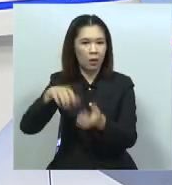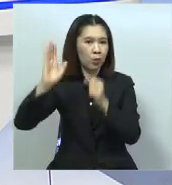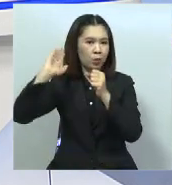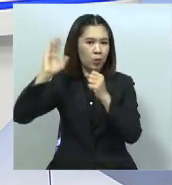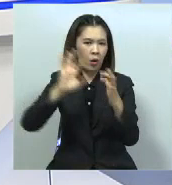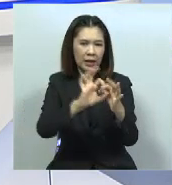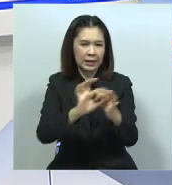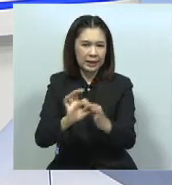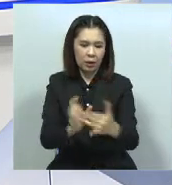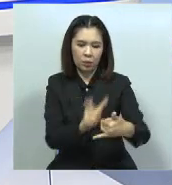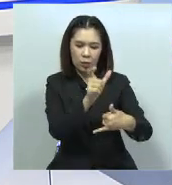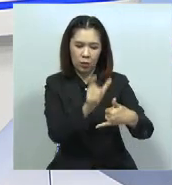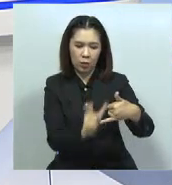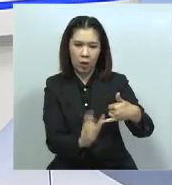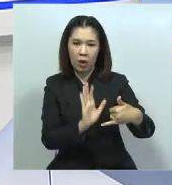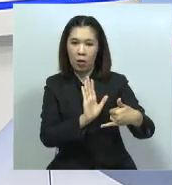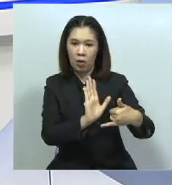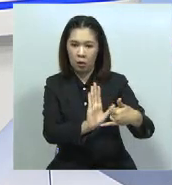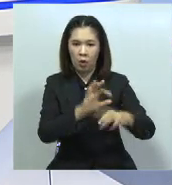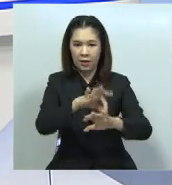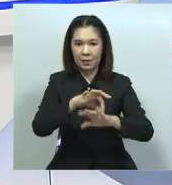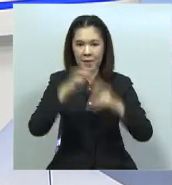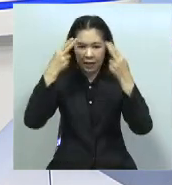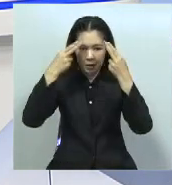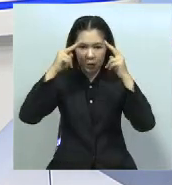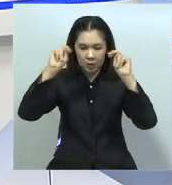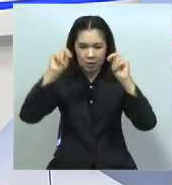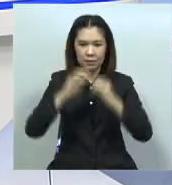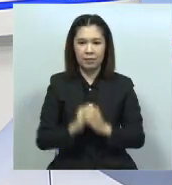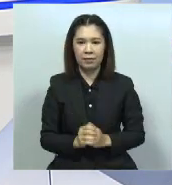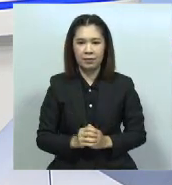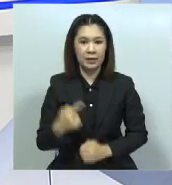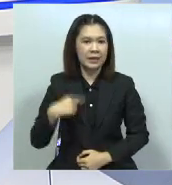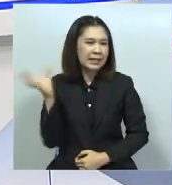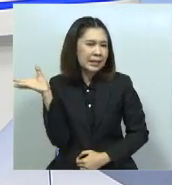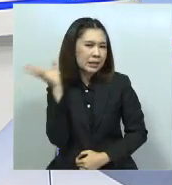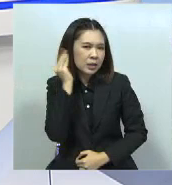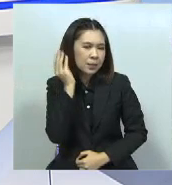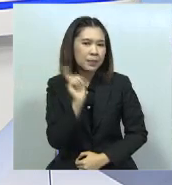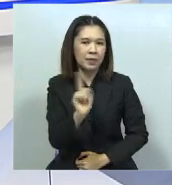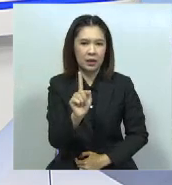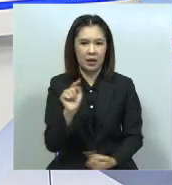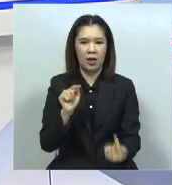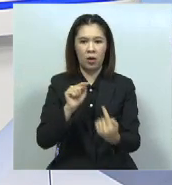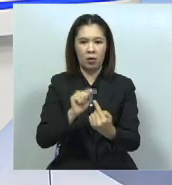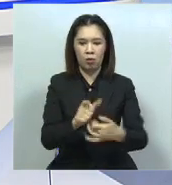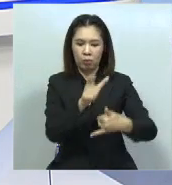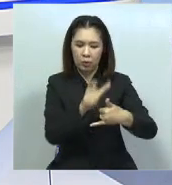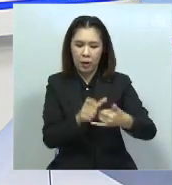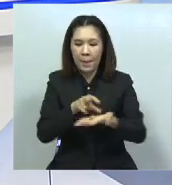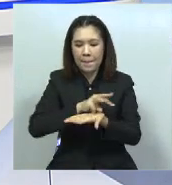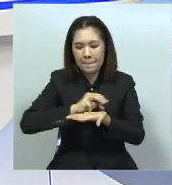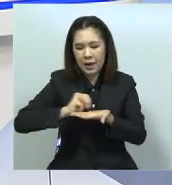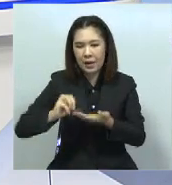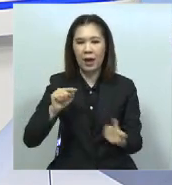ไปก็เกี่ยวกับเรื่องของคุณสมบัติการเป็นนายกรัฐมนตรีที่สำคัญก็คือเท่าที่จับใจความได้นะก็คือเรื่องของมารยาททางจริย